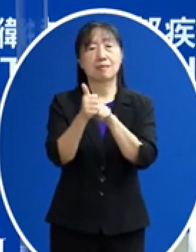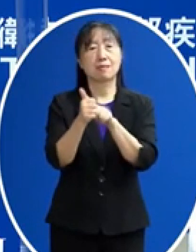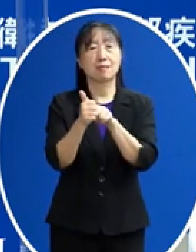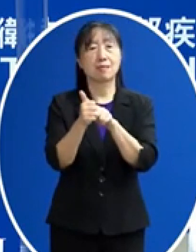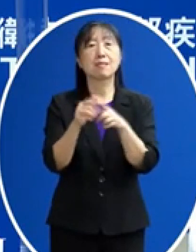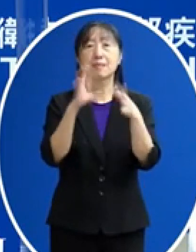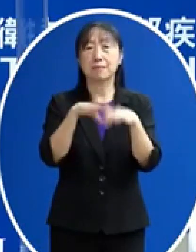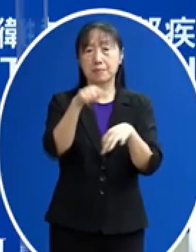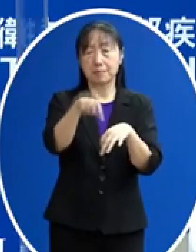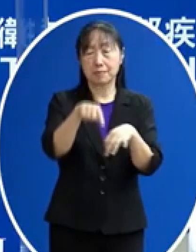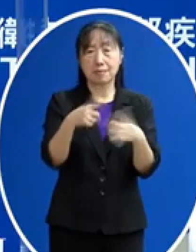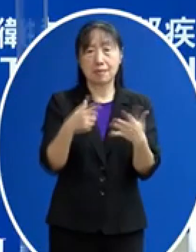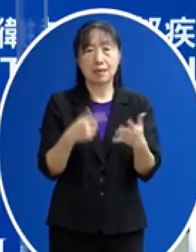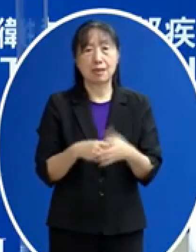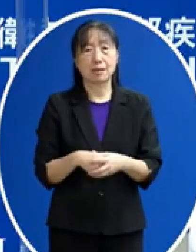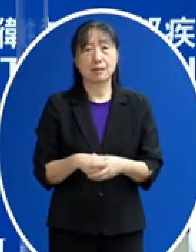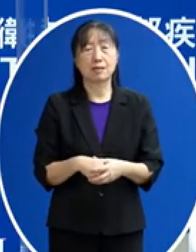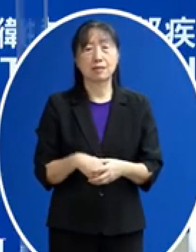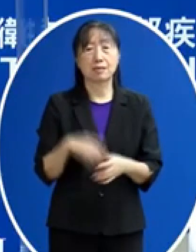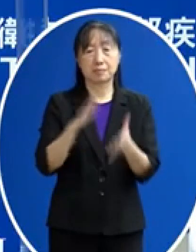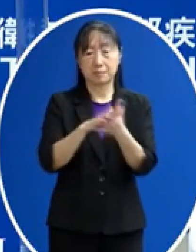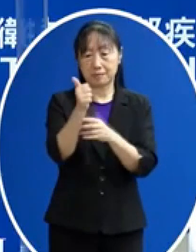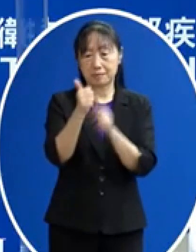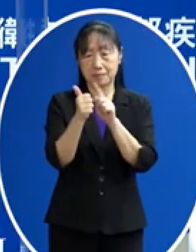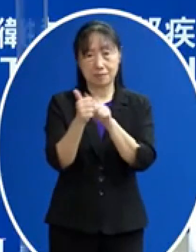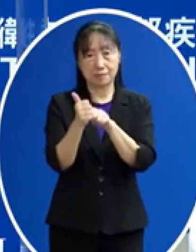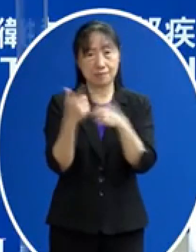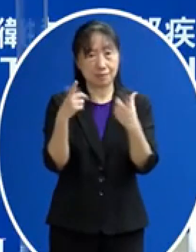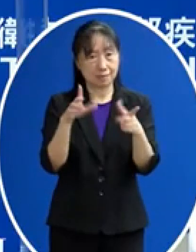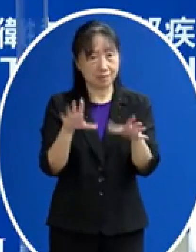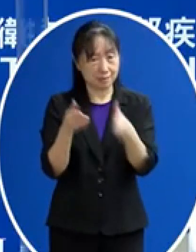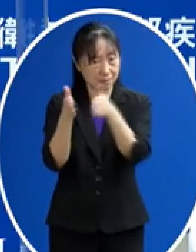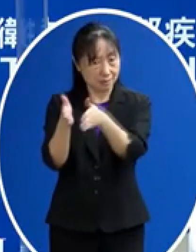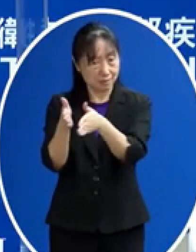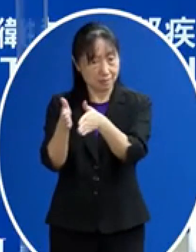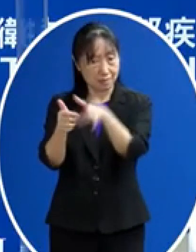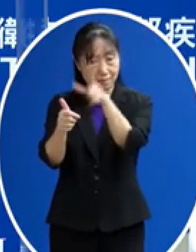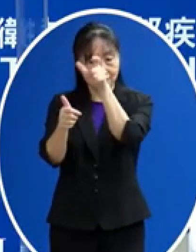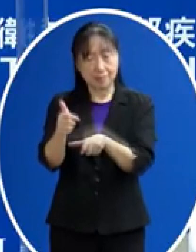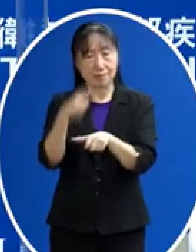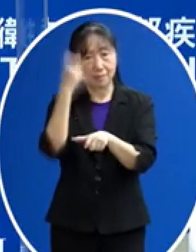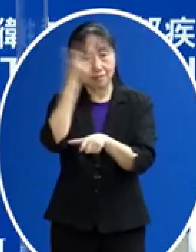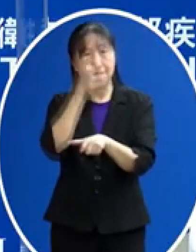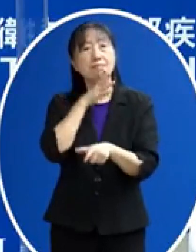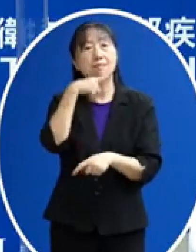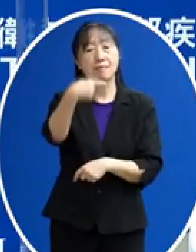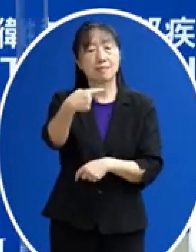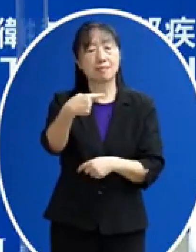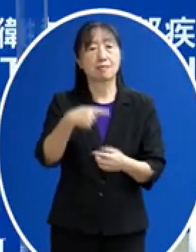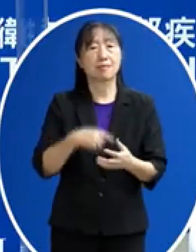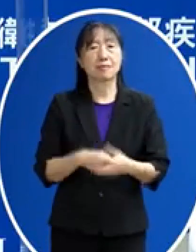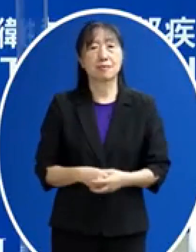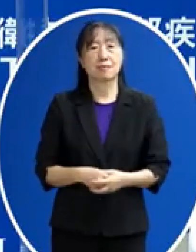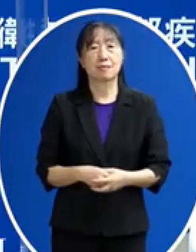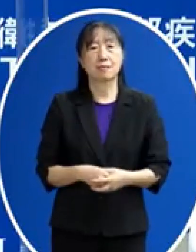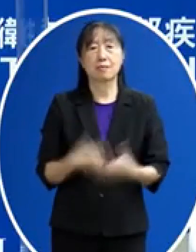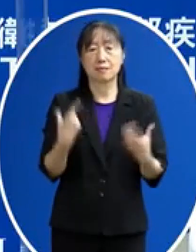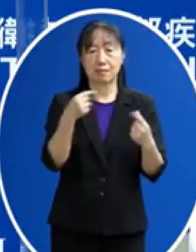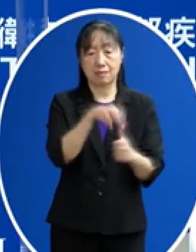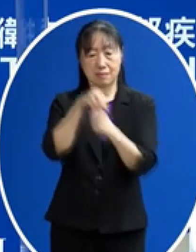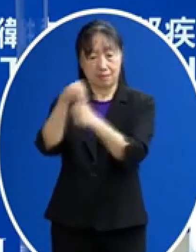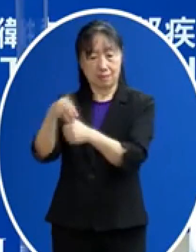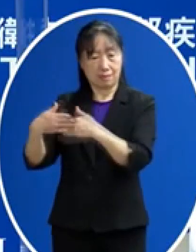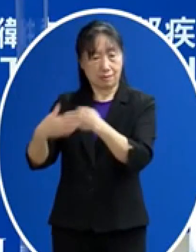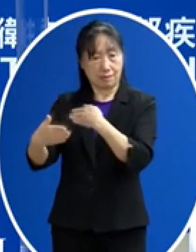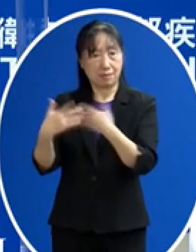因为同一个时间采，所以这男友，目前检验出来，是阴性，那当然也要送隔离